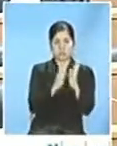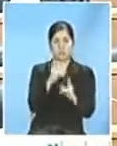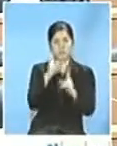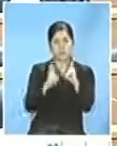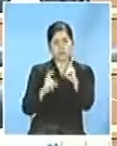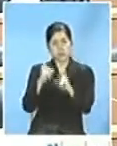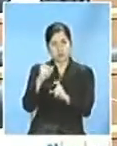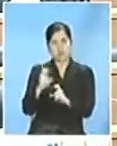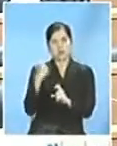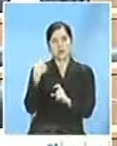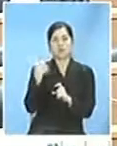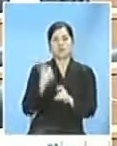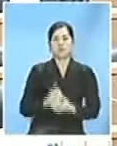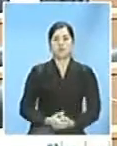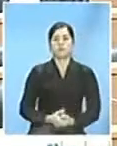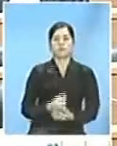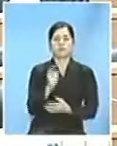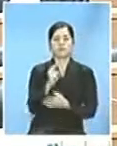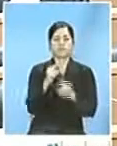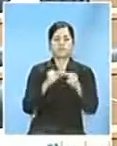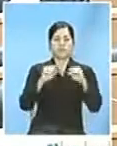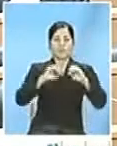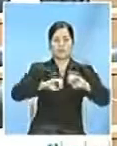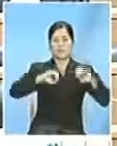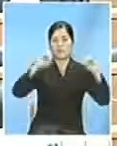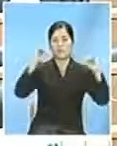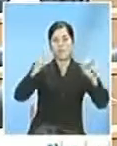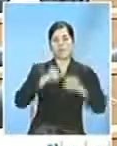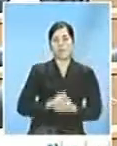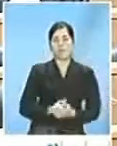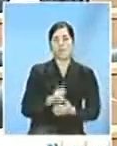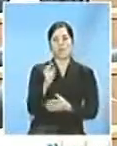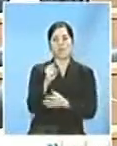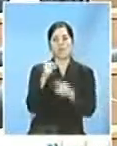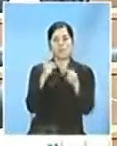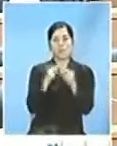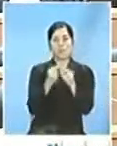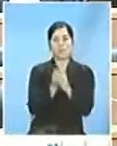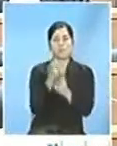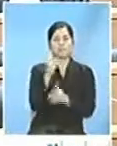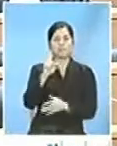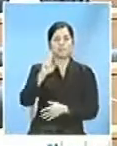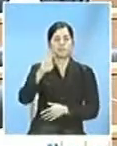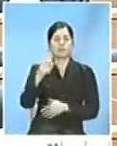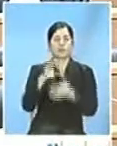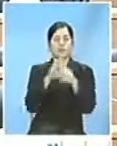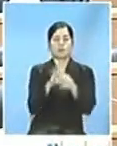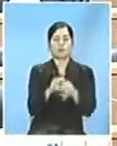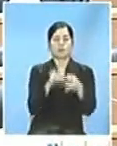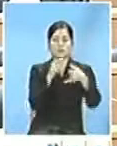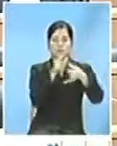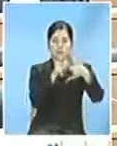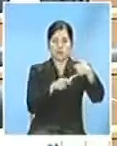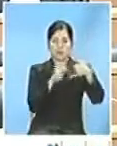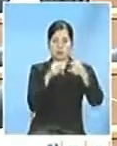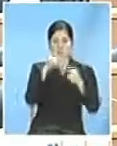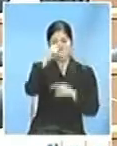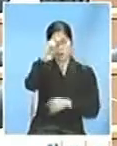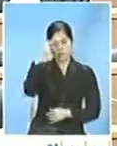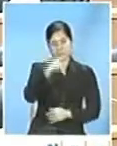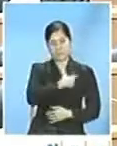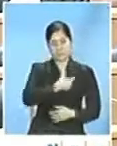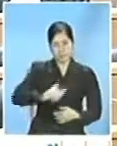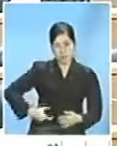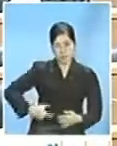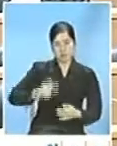ายผู้อื่นไม่เคยอนุมัติให้กับในคดีหมิ่นพระบรมเดชานุภาพและไม่เ